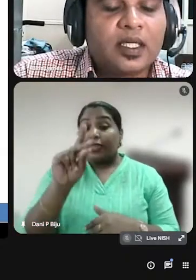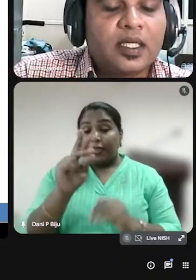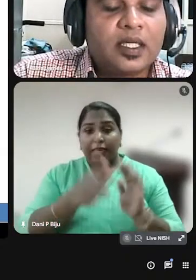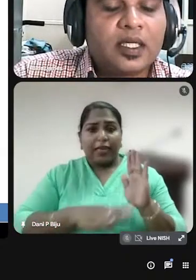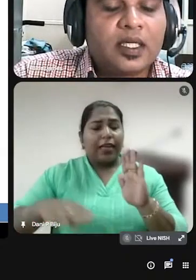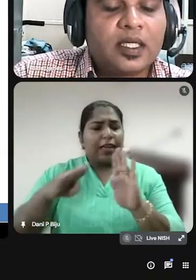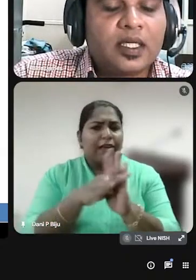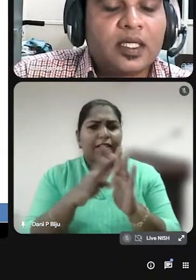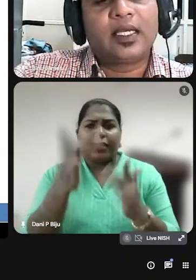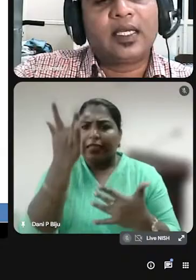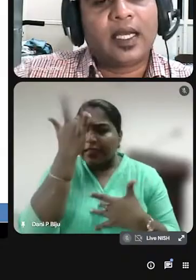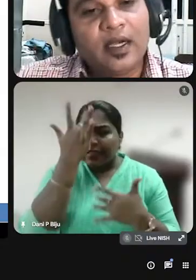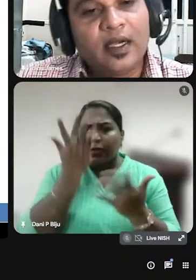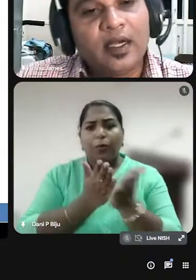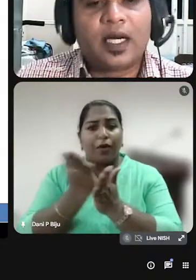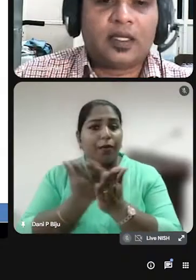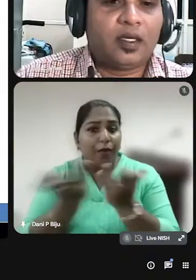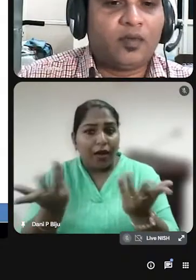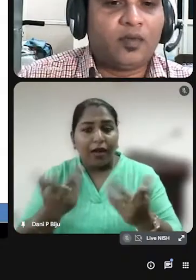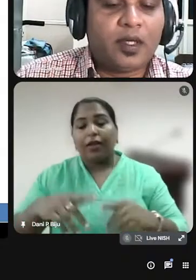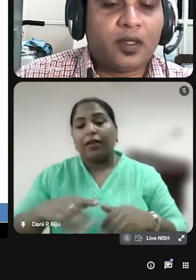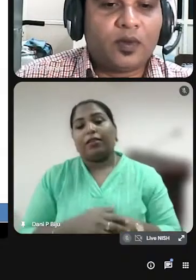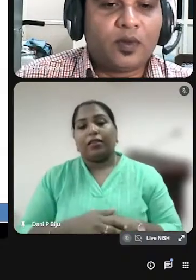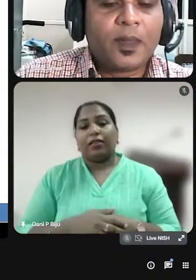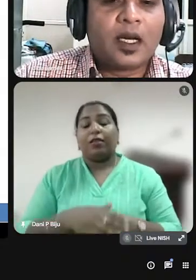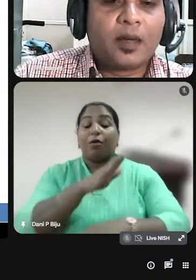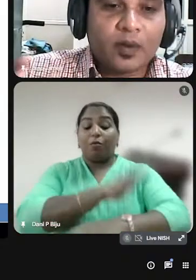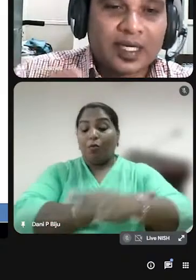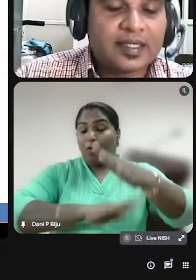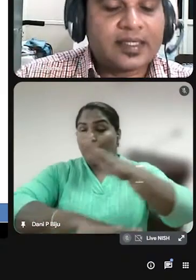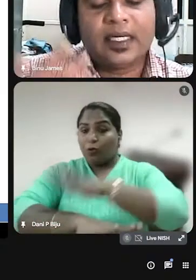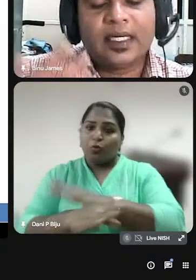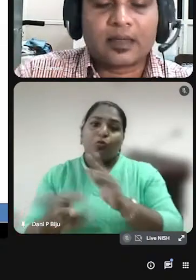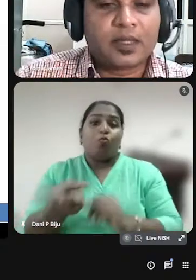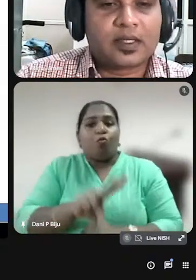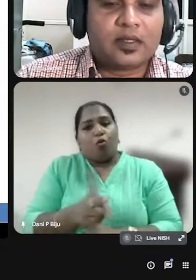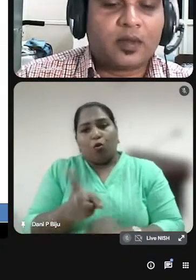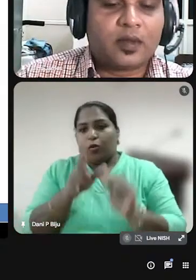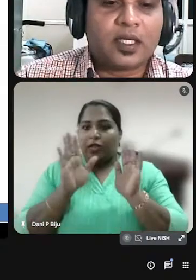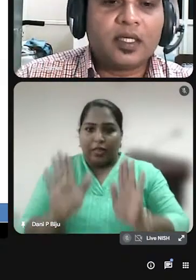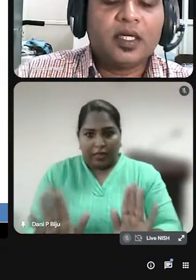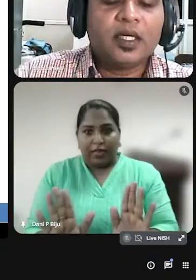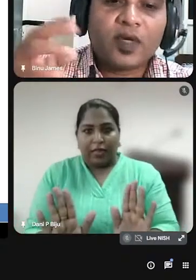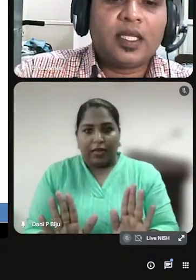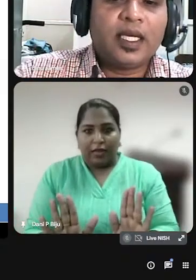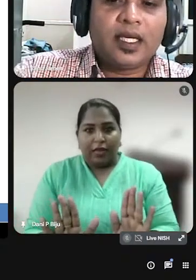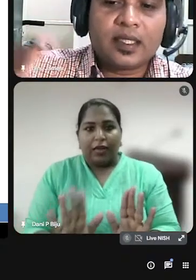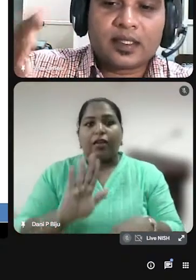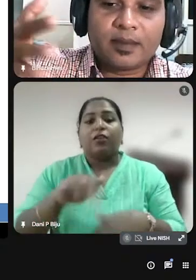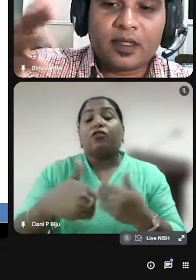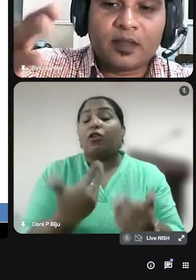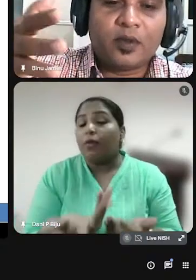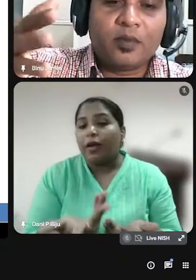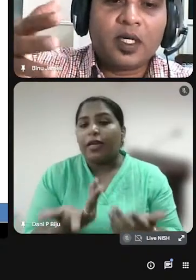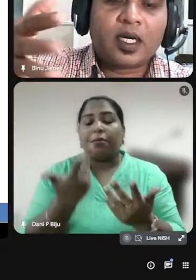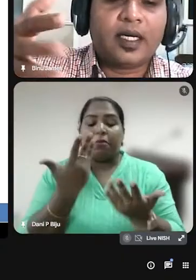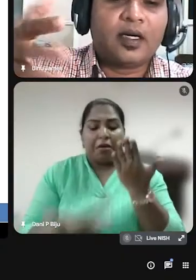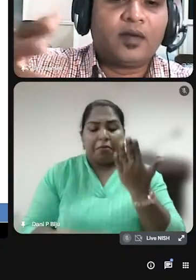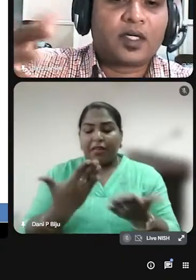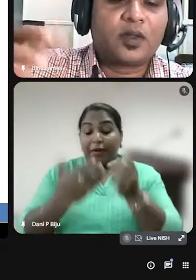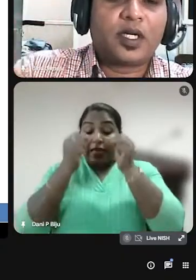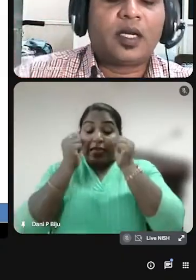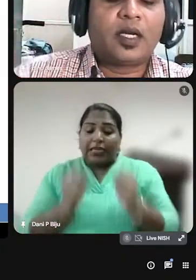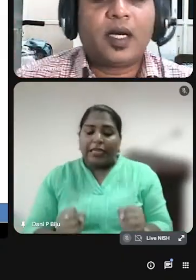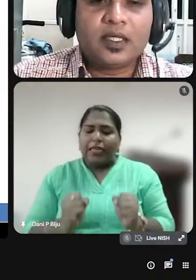എന്ന് പറയുന്നത് അത് ശരീരത്തിന്റെ 2 ഭാഗത്തേക്ക് വ്യാപിക്കും. അപ്പോ റെസ്റ്റിംഗ് ട്രെമേഴ്സ് എന്ന് പറയുന്നത്, അതായത് വെറുതെ ഇരിക്കുന്ന സമയത്ത് പോലും